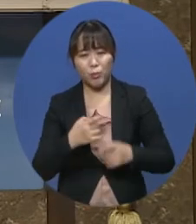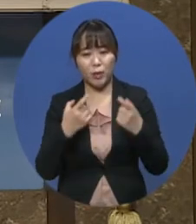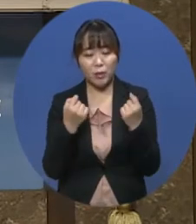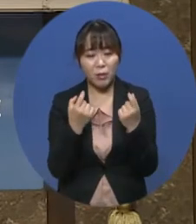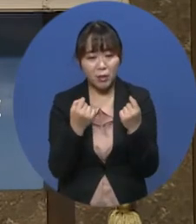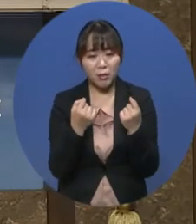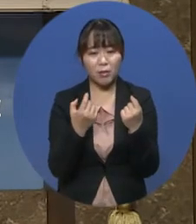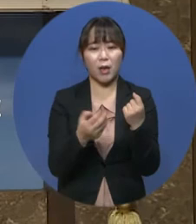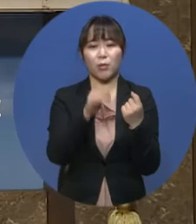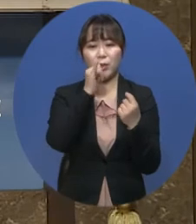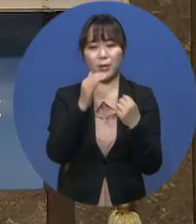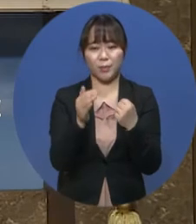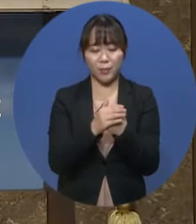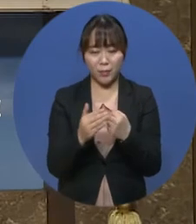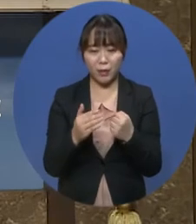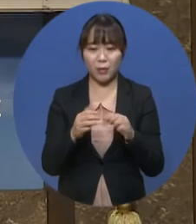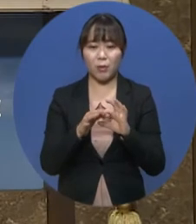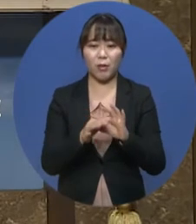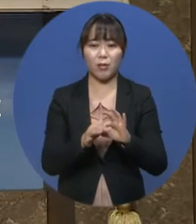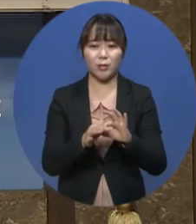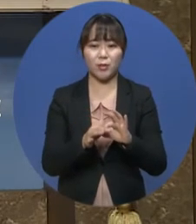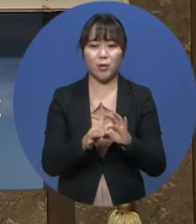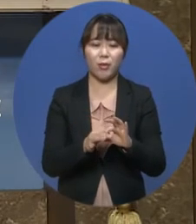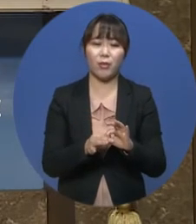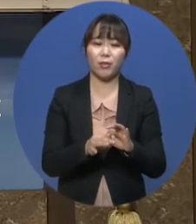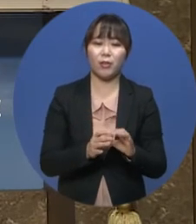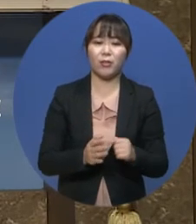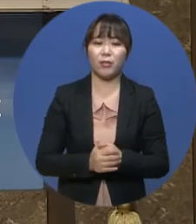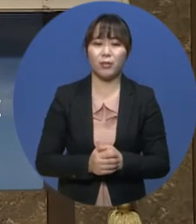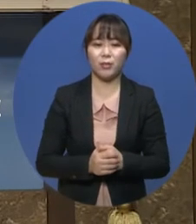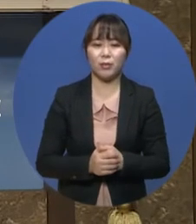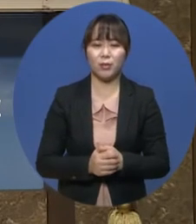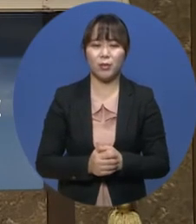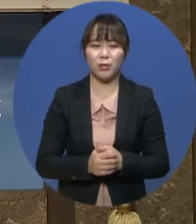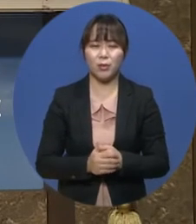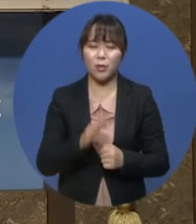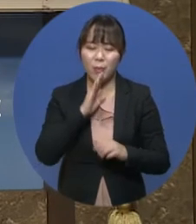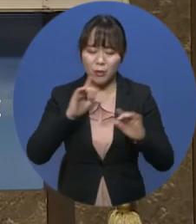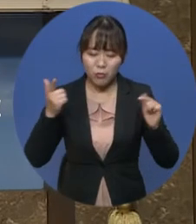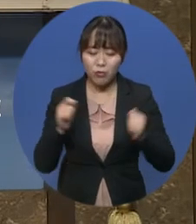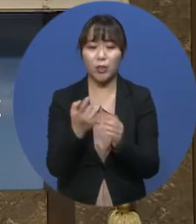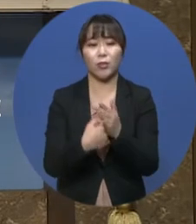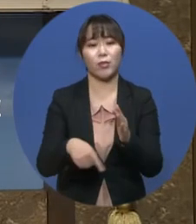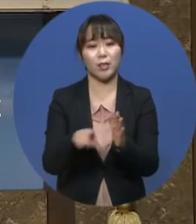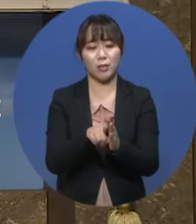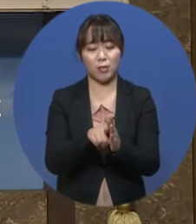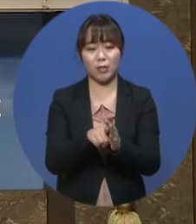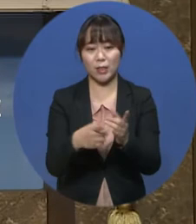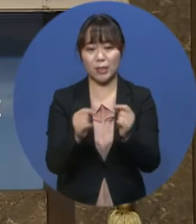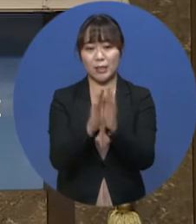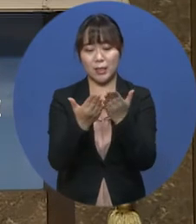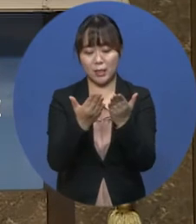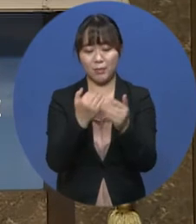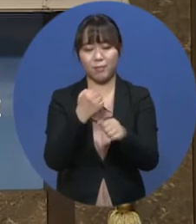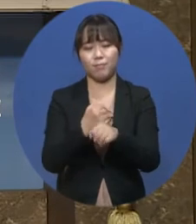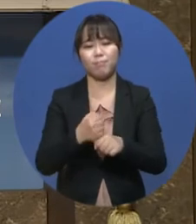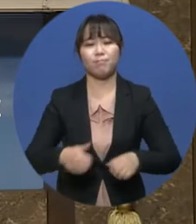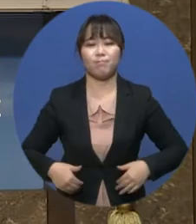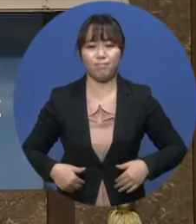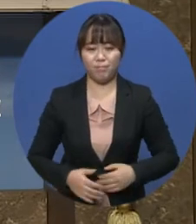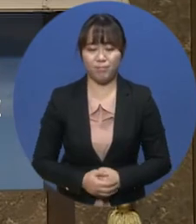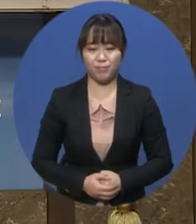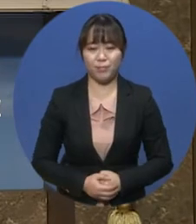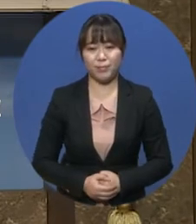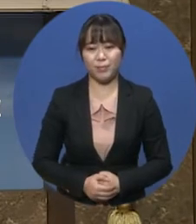가지고 계시기 때문에 그런 것을 아주 극소화 시키기 위해서 이 가이드북이 어 필요합니다